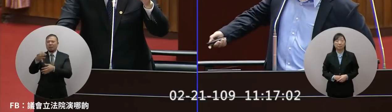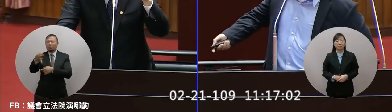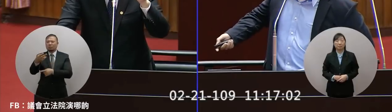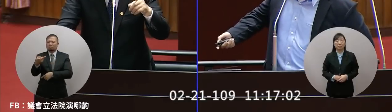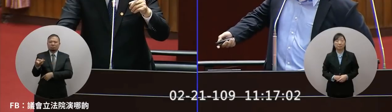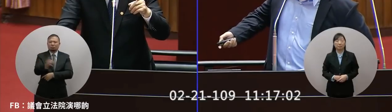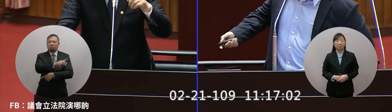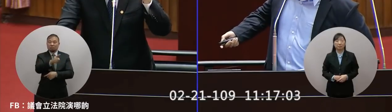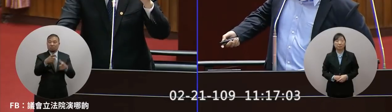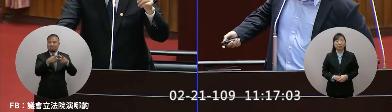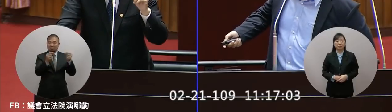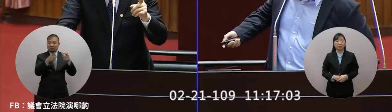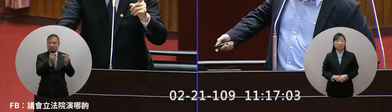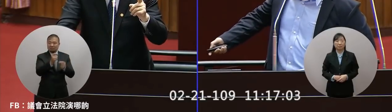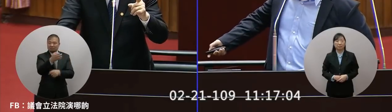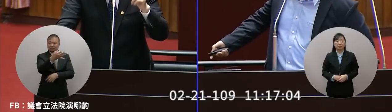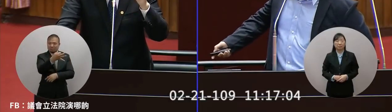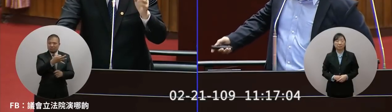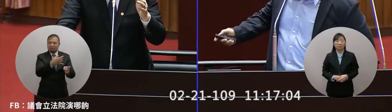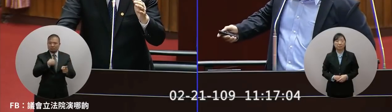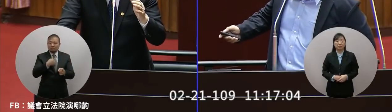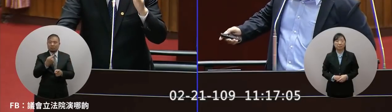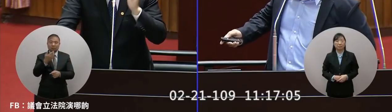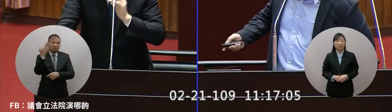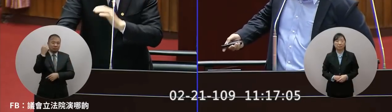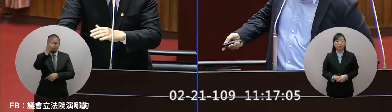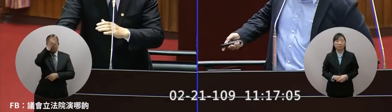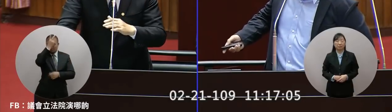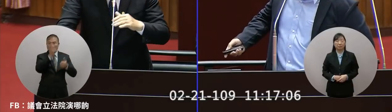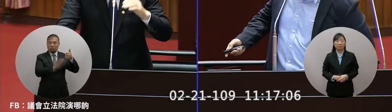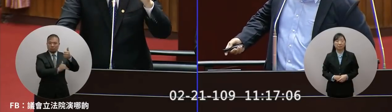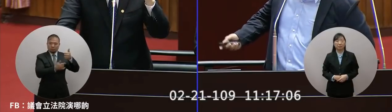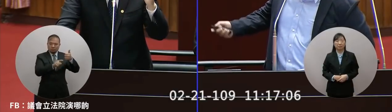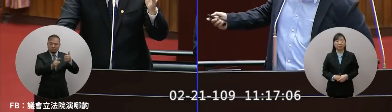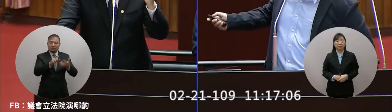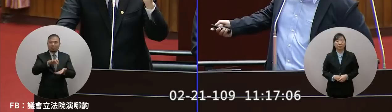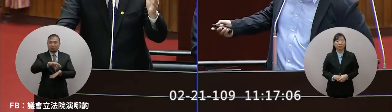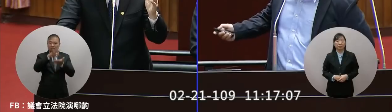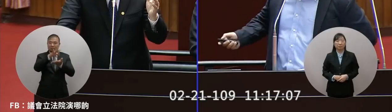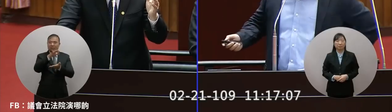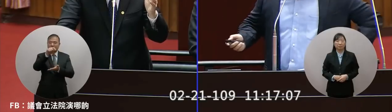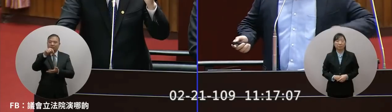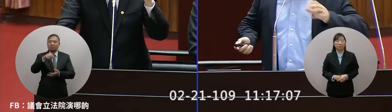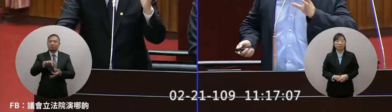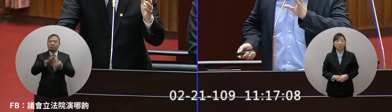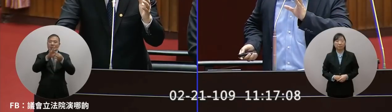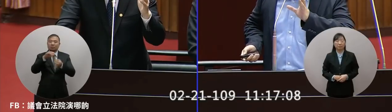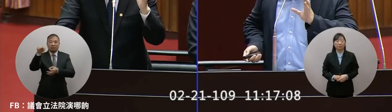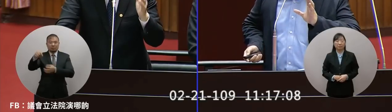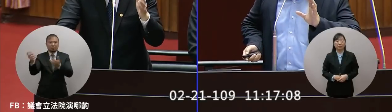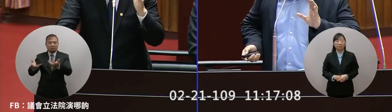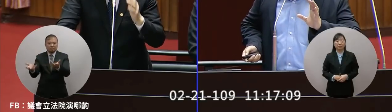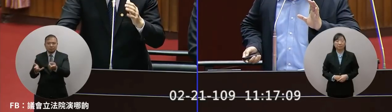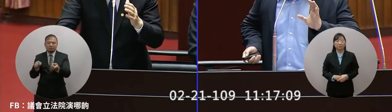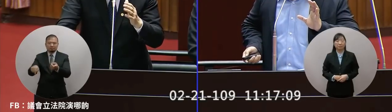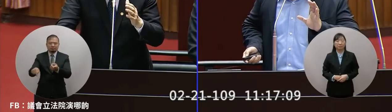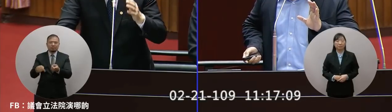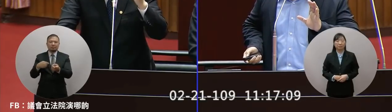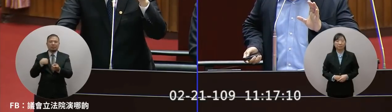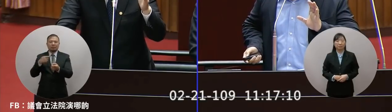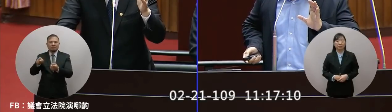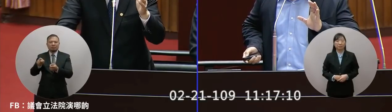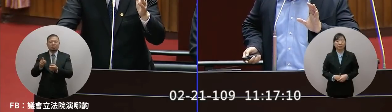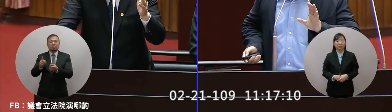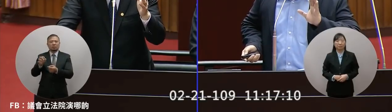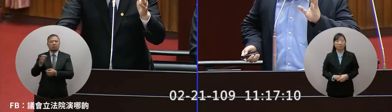所以当时曾委员是就这一个伊朗遭受到制裁，那么论银他们拿不到货款的这个情况